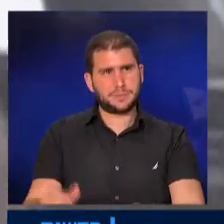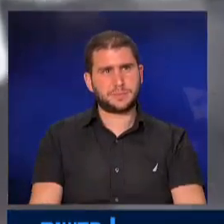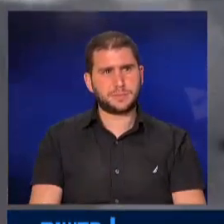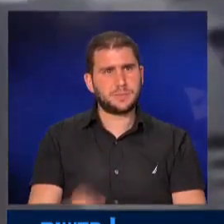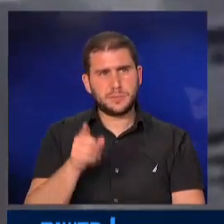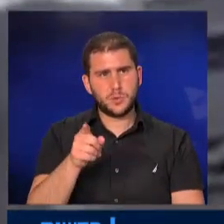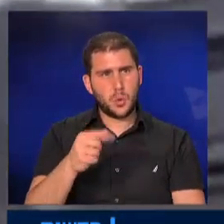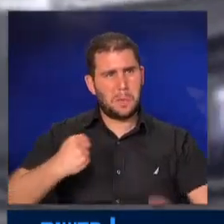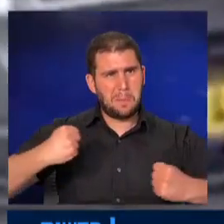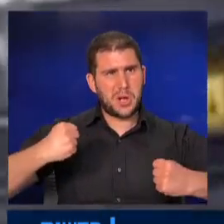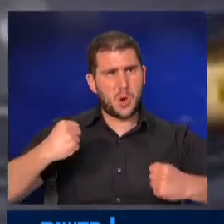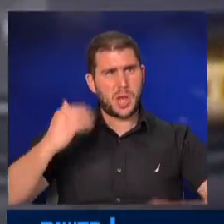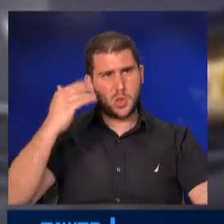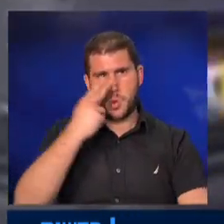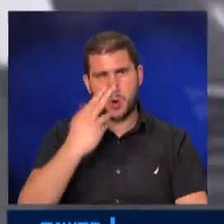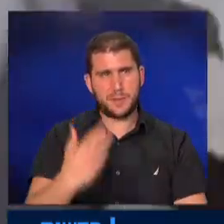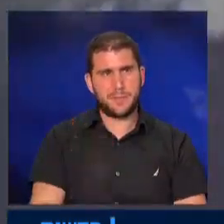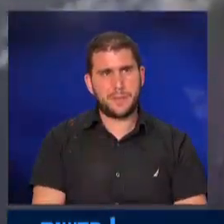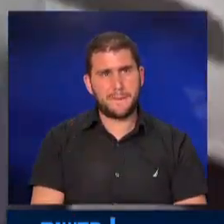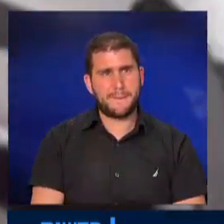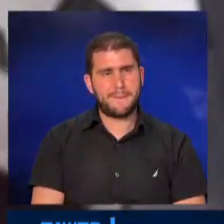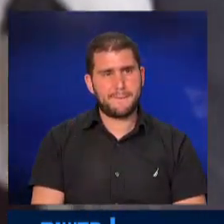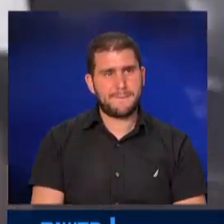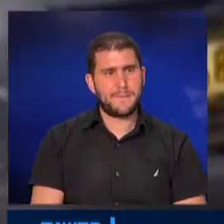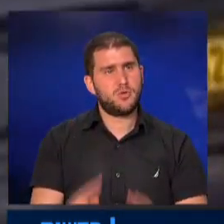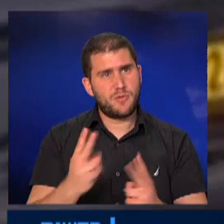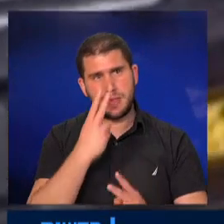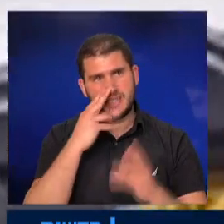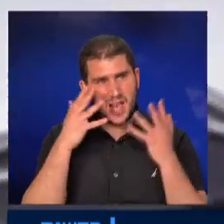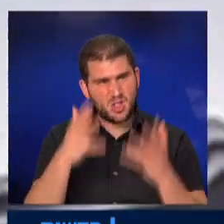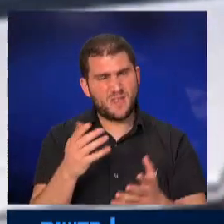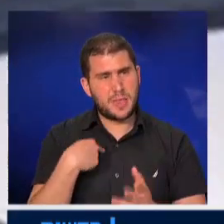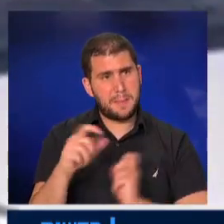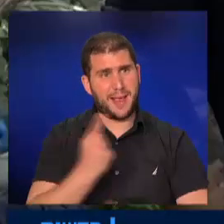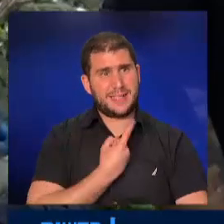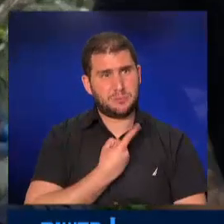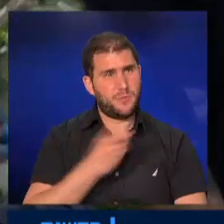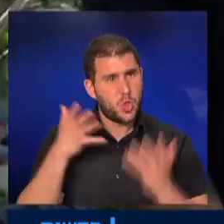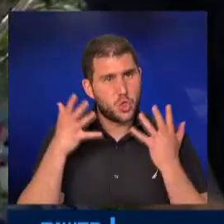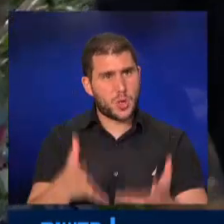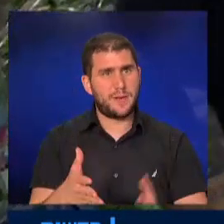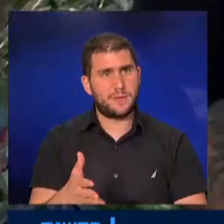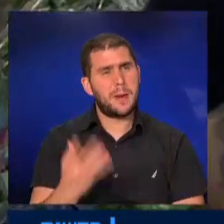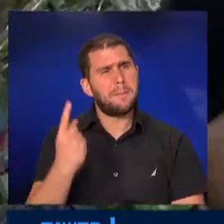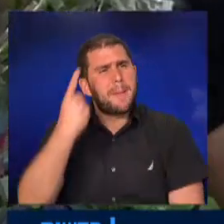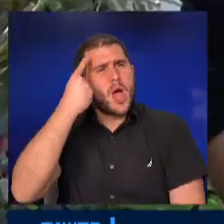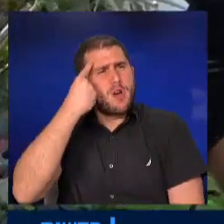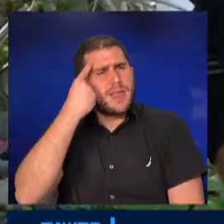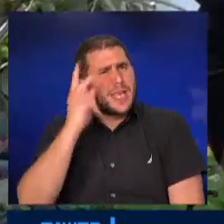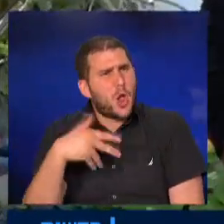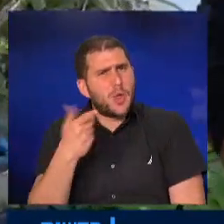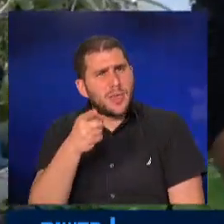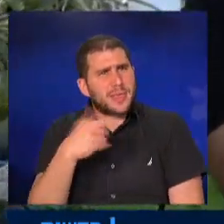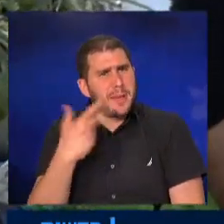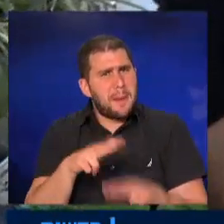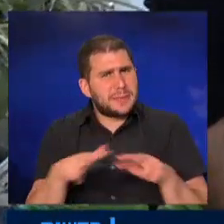הוא בריון, הוא גדול, רואים, הוא... ועוד פעם נעשה לתקוף, ואני מגן על עצמי, והוא תוקף. פעם העלית בדעתך שיכול להיות